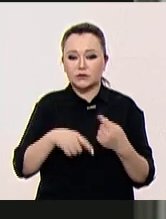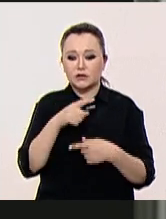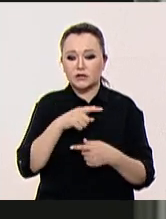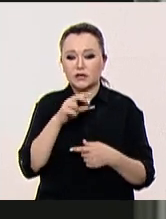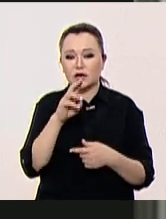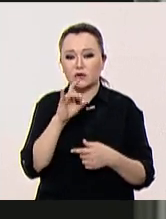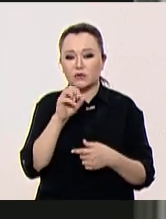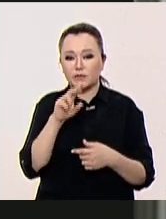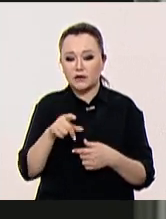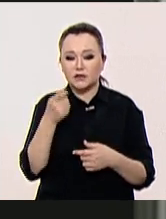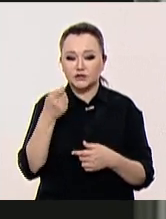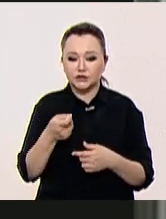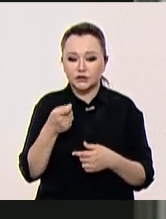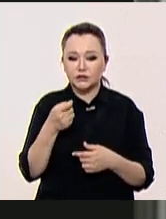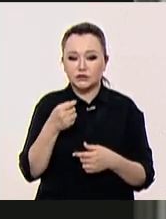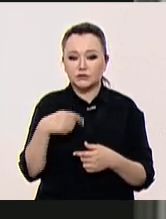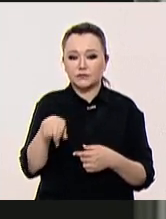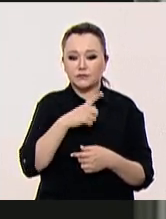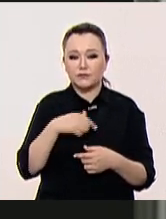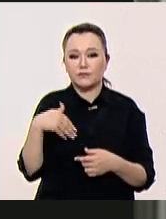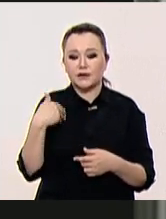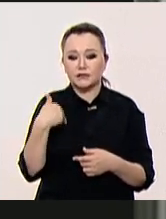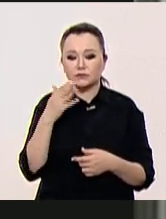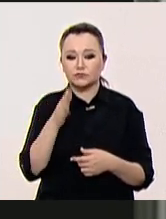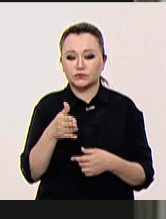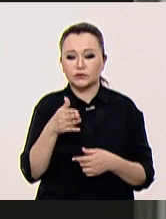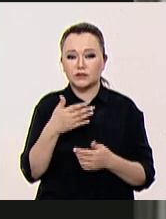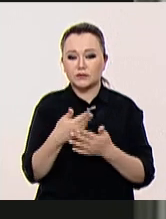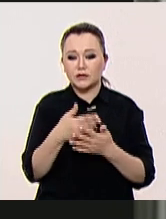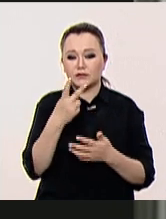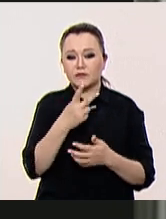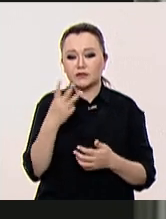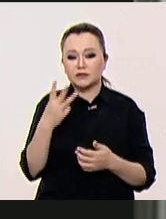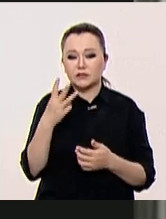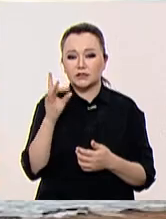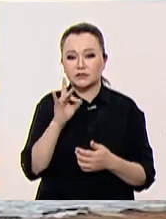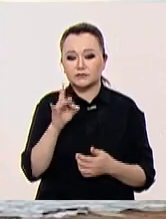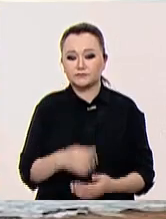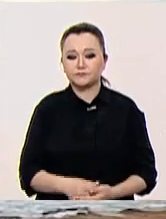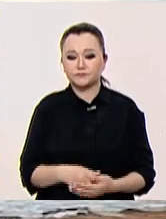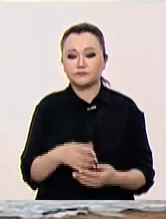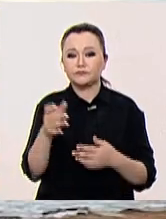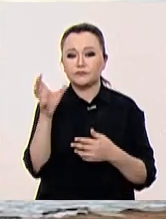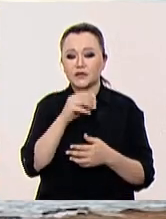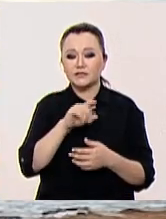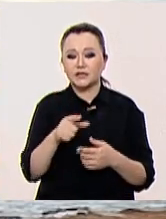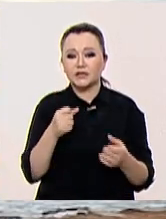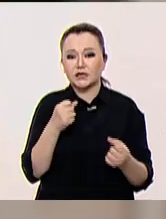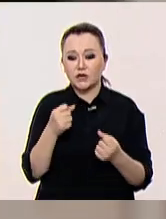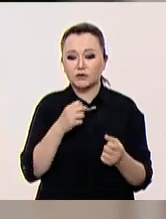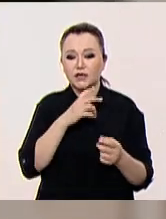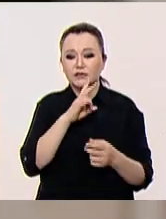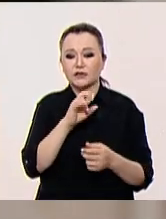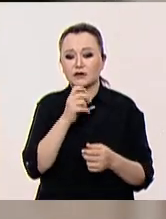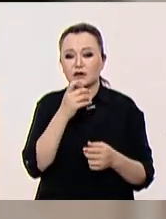рублі арзан болғаны бізге пайдалы болатын еді. Мөлшері 2 мен 3-тің арасы. Теңгенің нығаюына мұнайдың